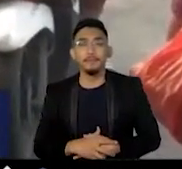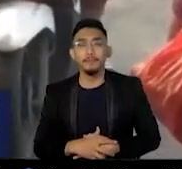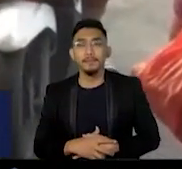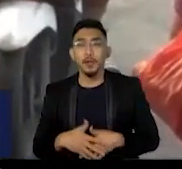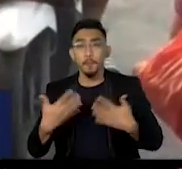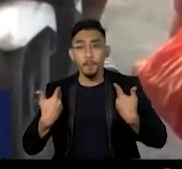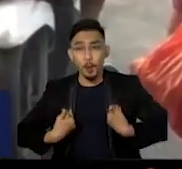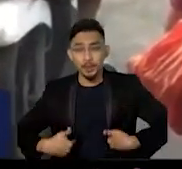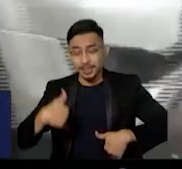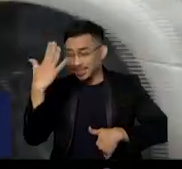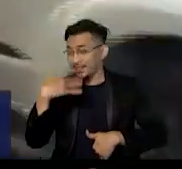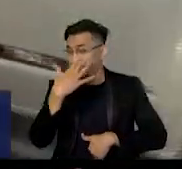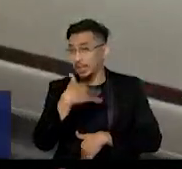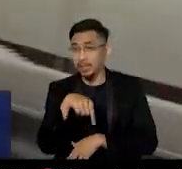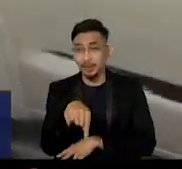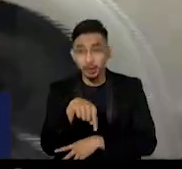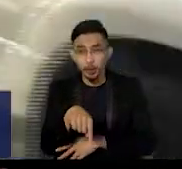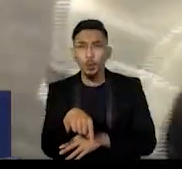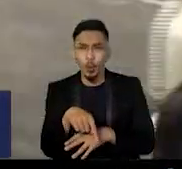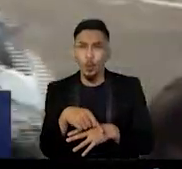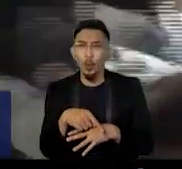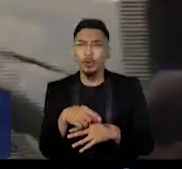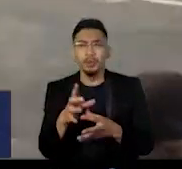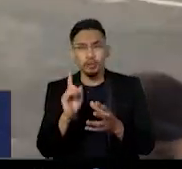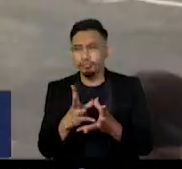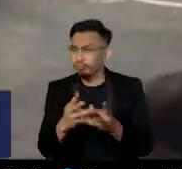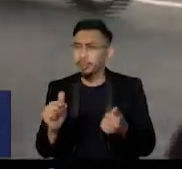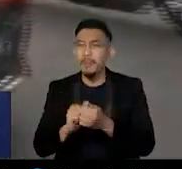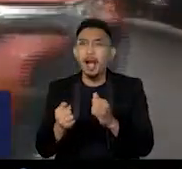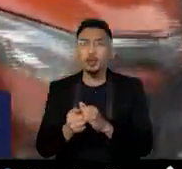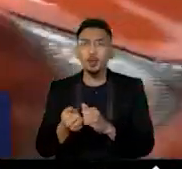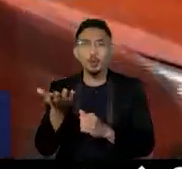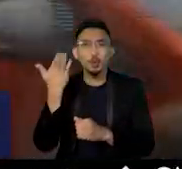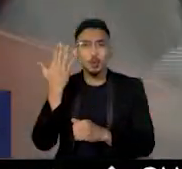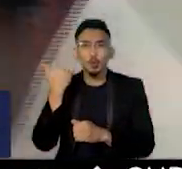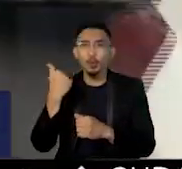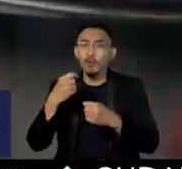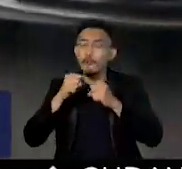di Jakarta sempat menghilang setelah kasus manusia silver di sejumlah daerah lainnya sempat menghebohkan masyarakat.